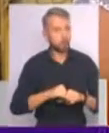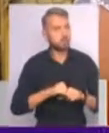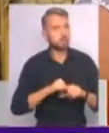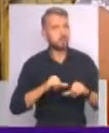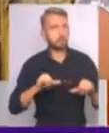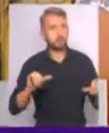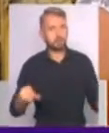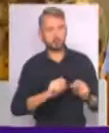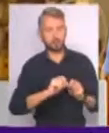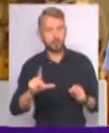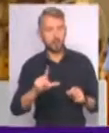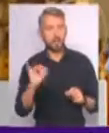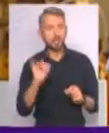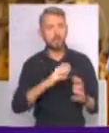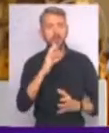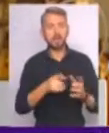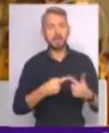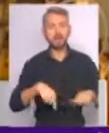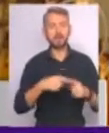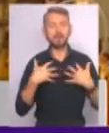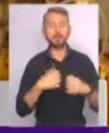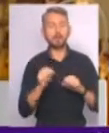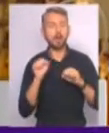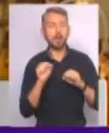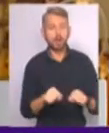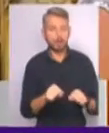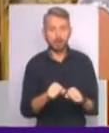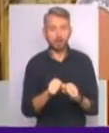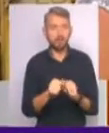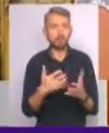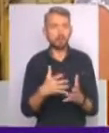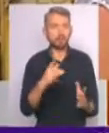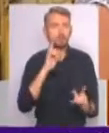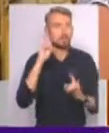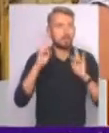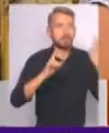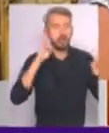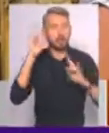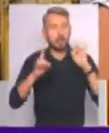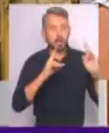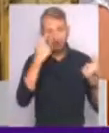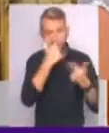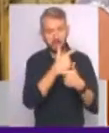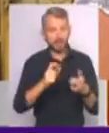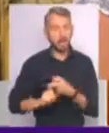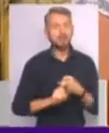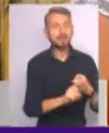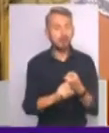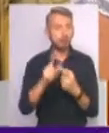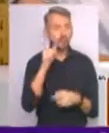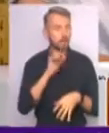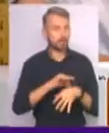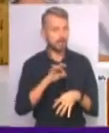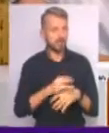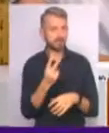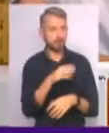геометрической прогрессии, и Всемирная организация здравоохранения бьет тревогу. Об'явили епідемію сахарного діабета второго